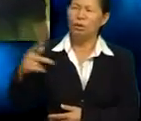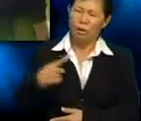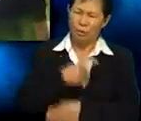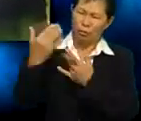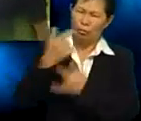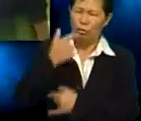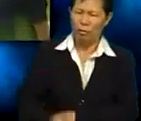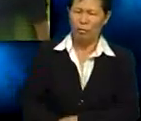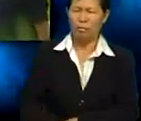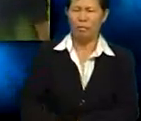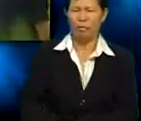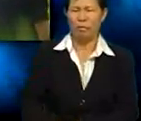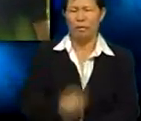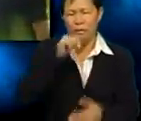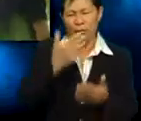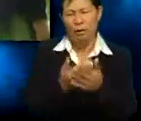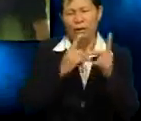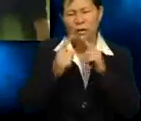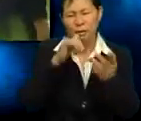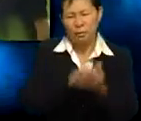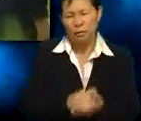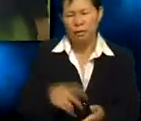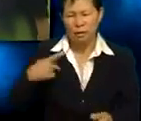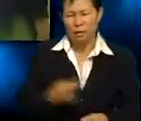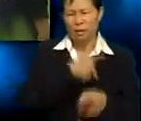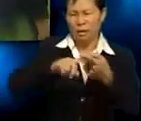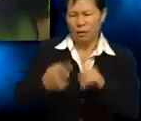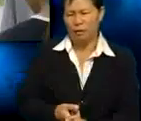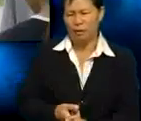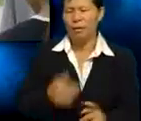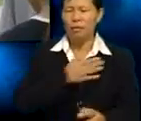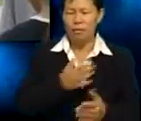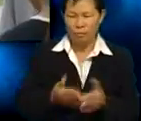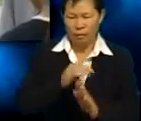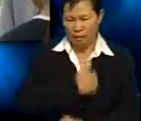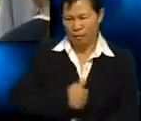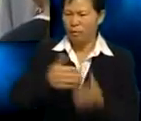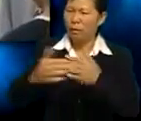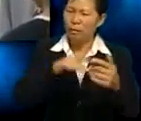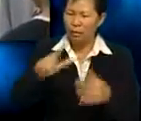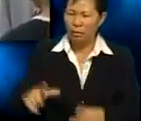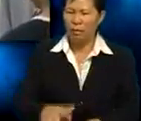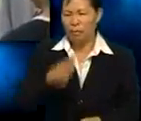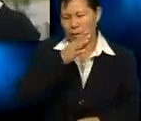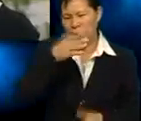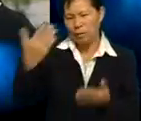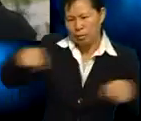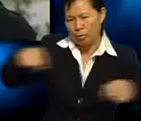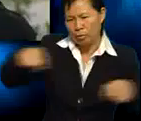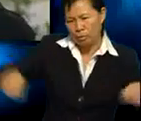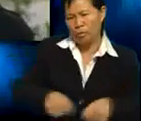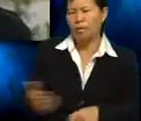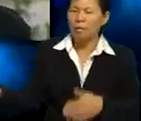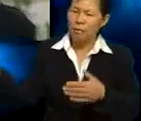tau. Tak baik awak cakap macam tu. Kita semua kan kawan. Minta maaf, Renuka. Tak apalah, Mak Syah pun baru masak.